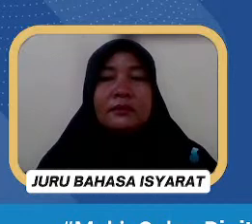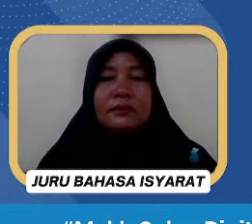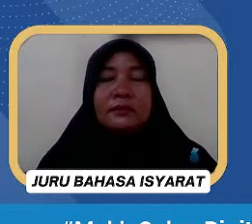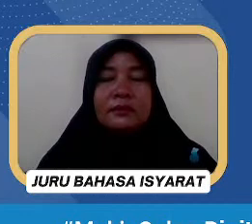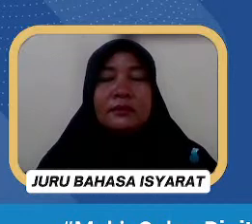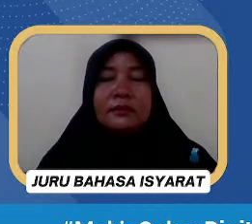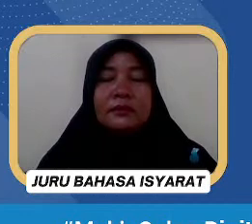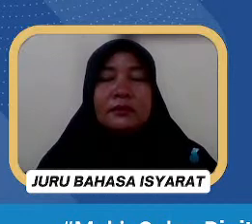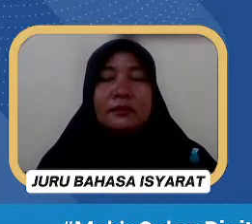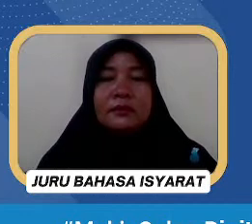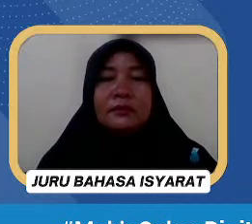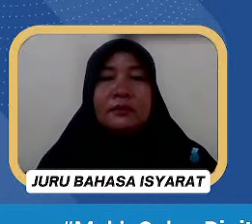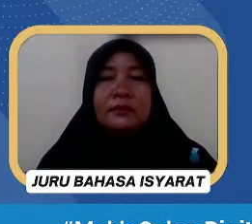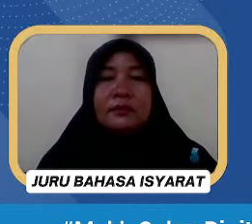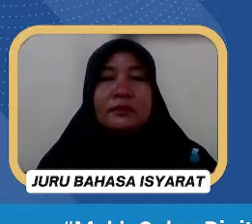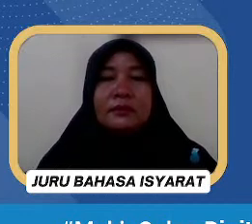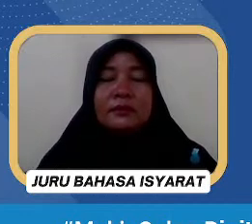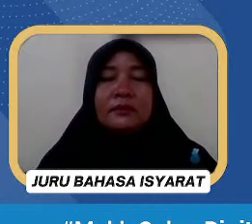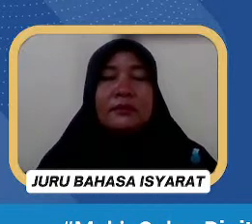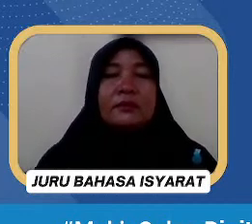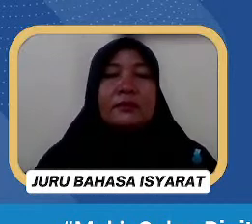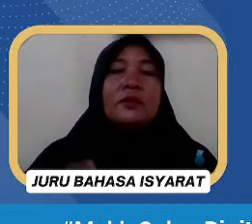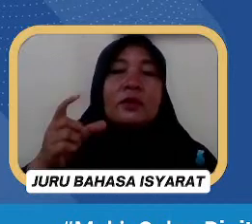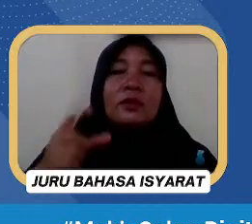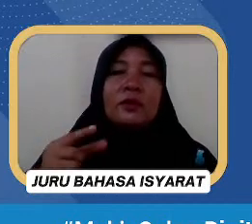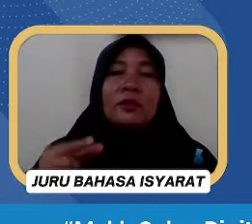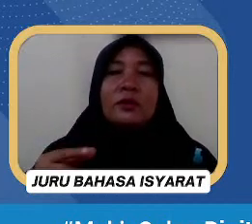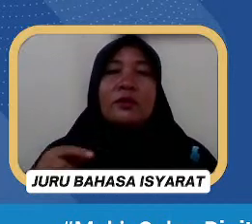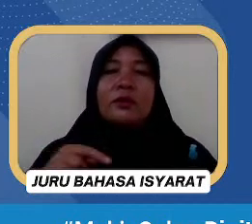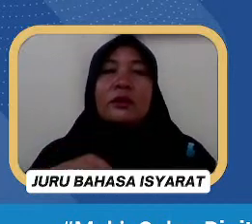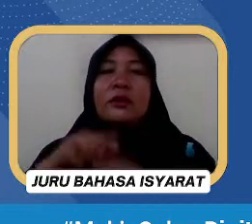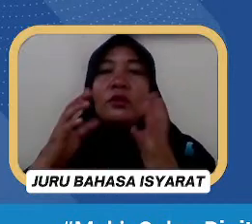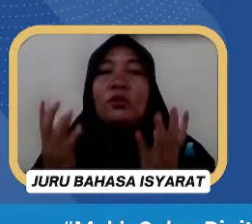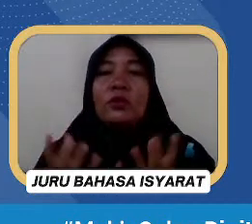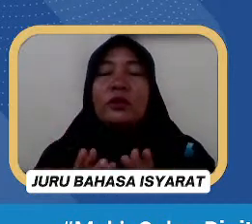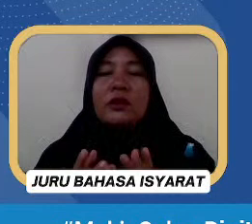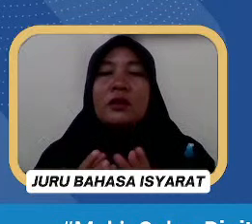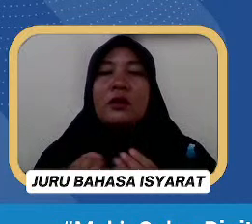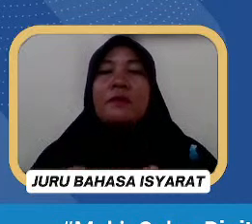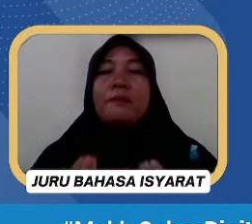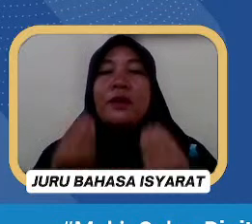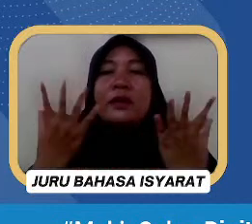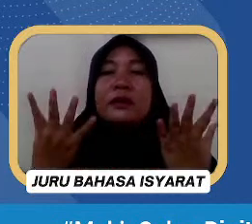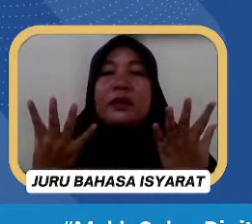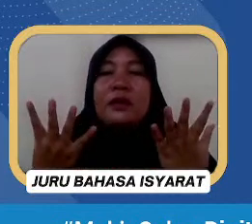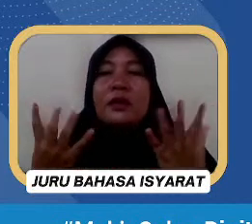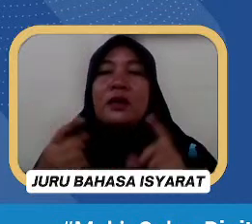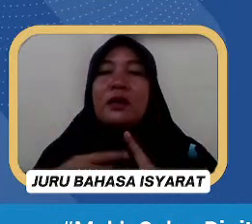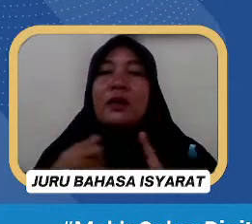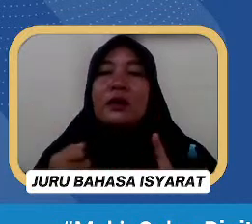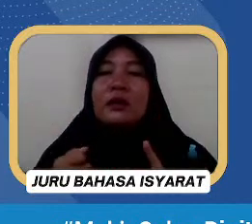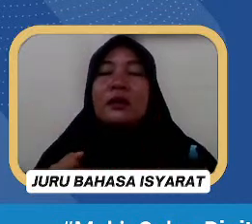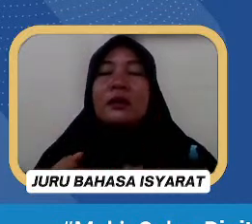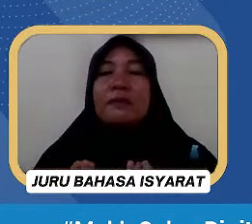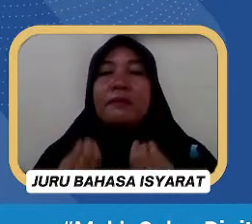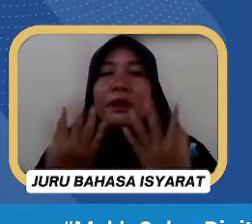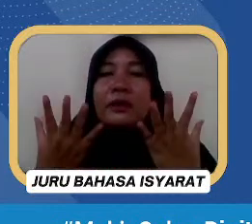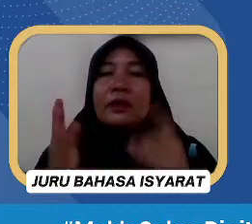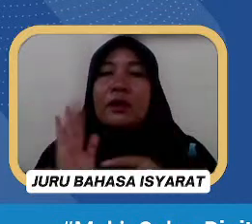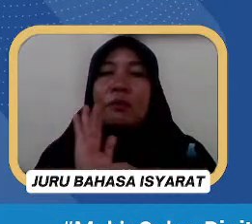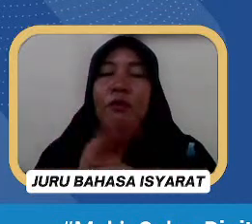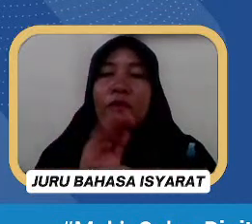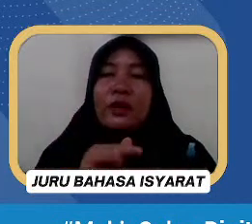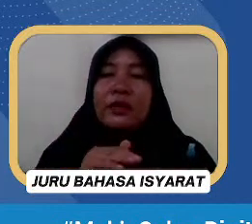masyarakat di dunia ini berasal dari berbagai latar belakang budaya dan sosial. sehingga rentan adanya kesalahpahaman dalam